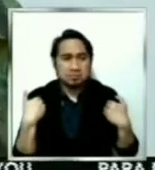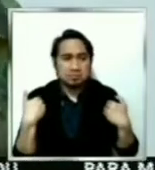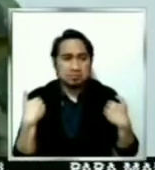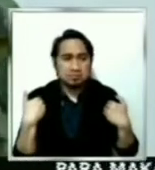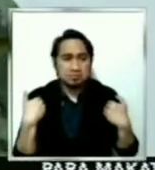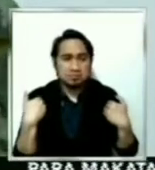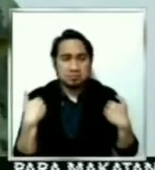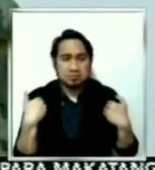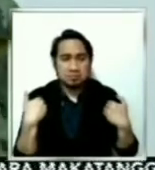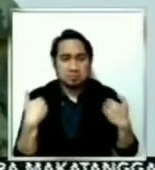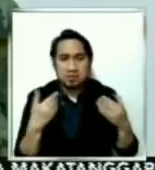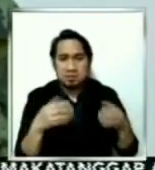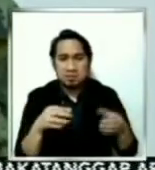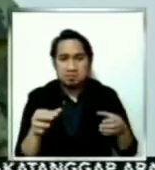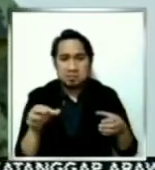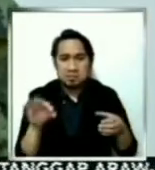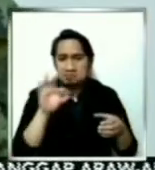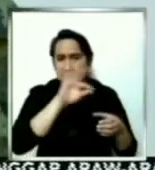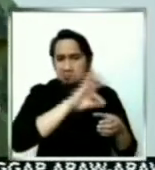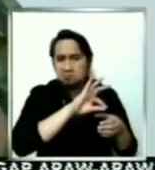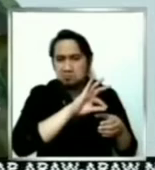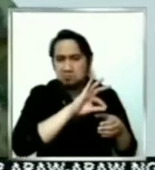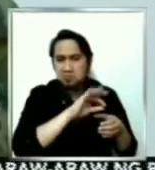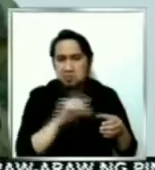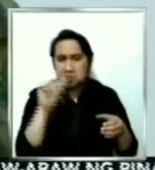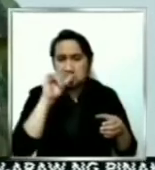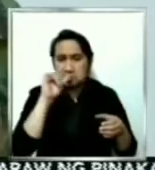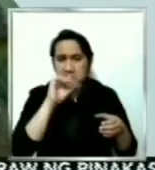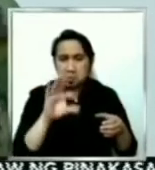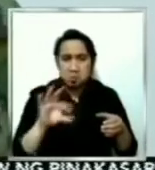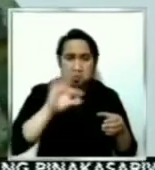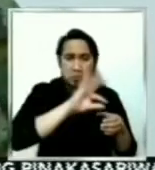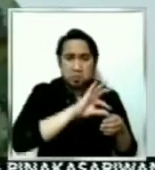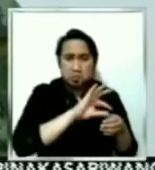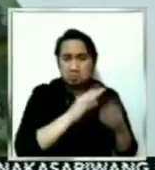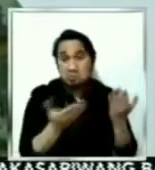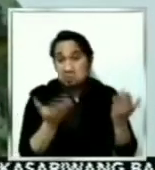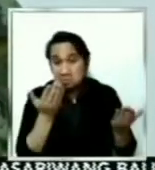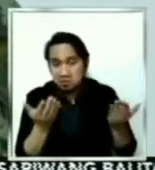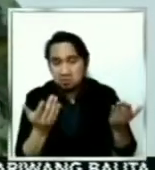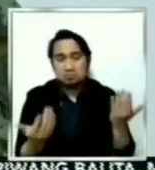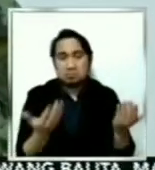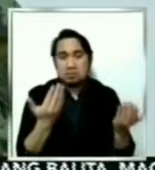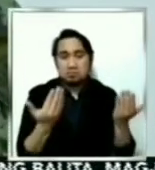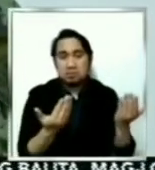nilagay sa drinks ni Christina. Pero hindi natin ma-ascertain pa kasi sinabi lang.